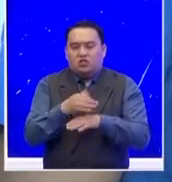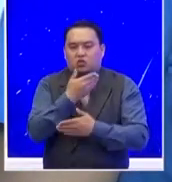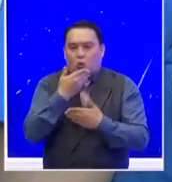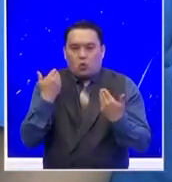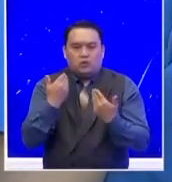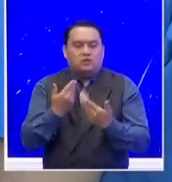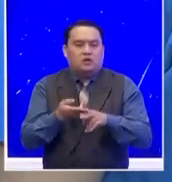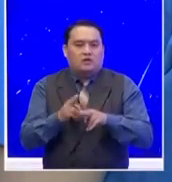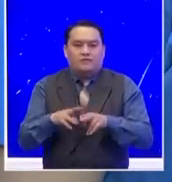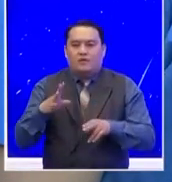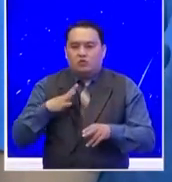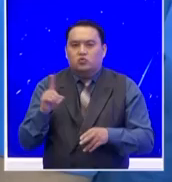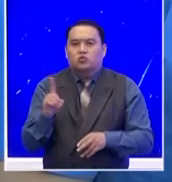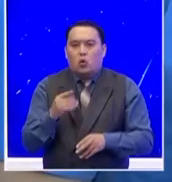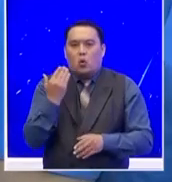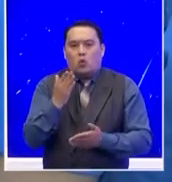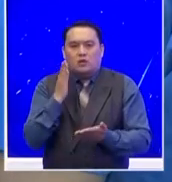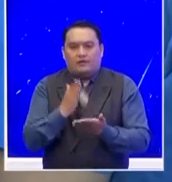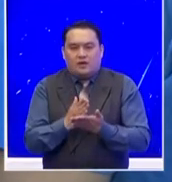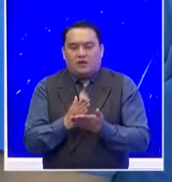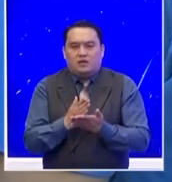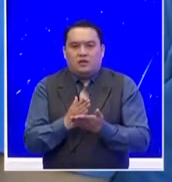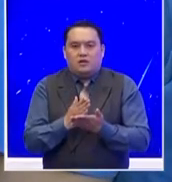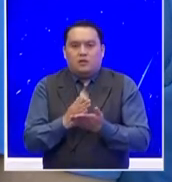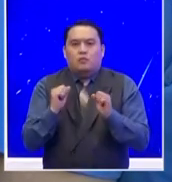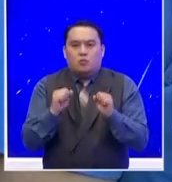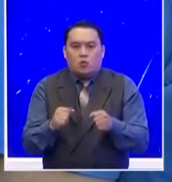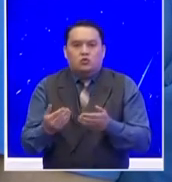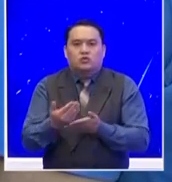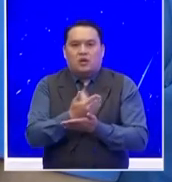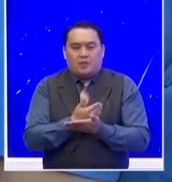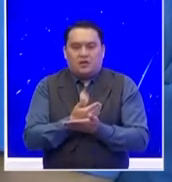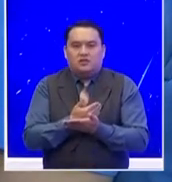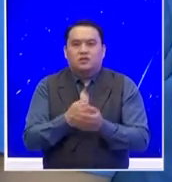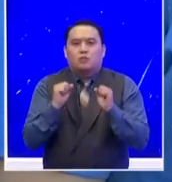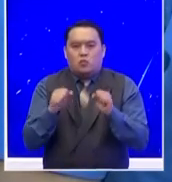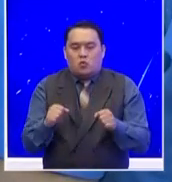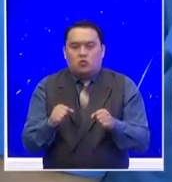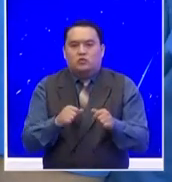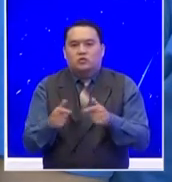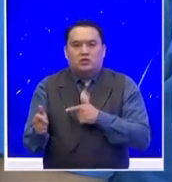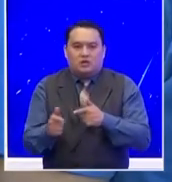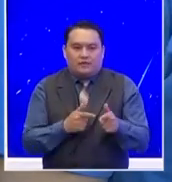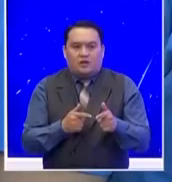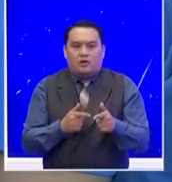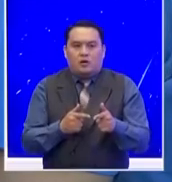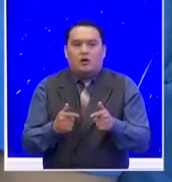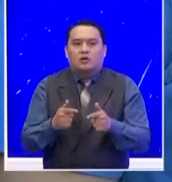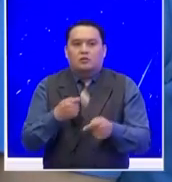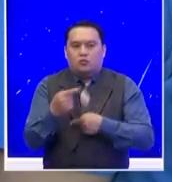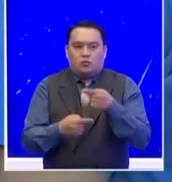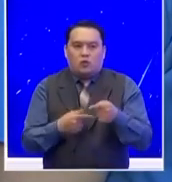Преимущество дезинфекционной туннели заключается в том, что она является разборной и разборной. Можно ее разобрать, собрать. В течение получаса она будет готова к